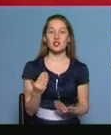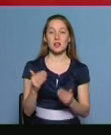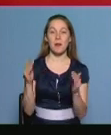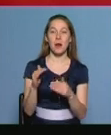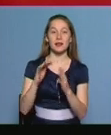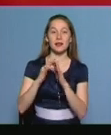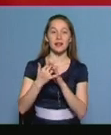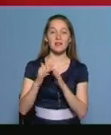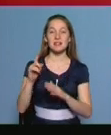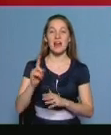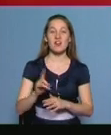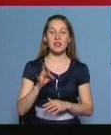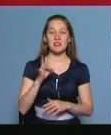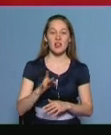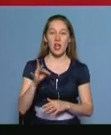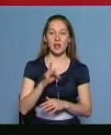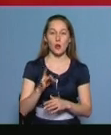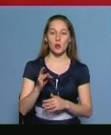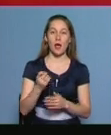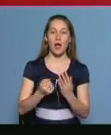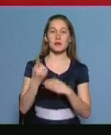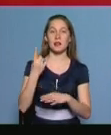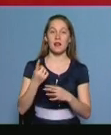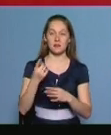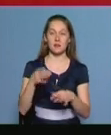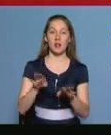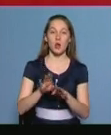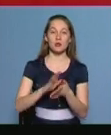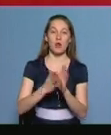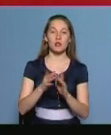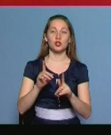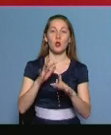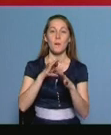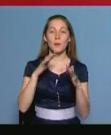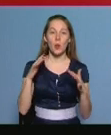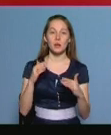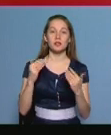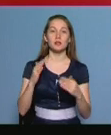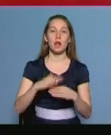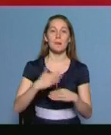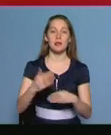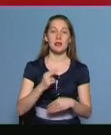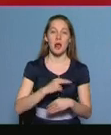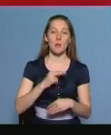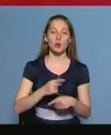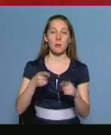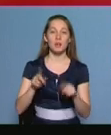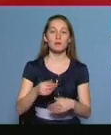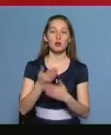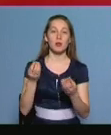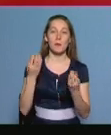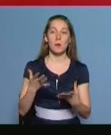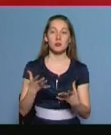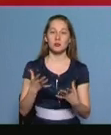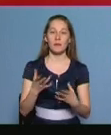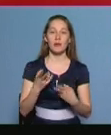это Завьяловский район, оказались в трудной ситуации. Сегодня многие из них в очередной раз опоздали на работу из-за того, что им просто не на чем было